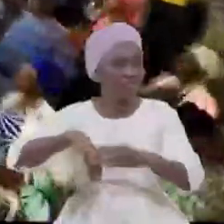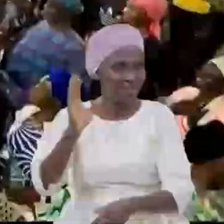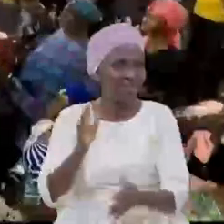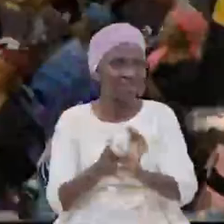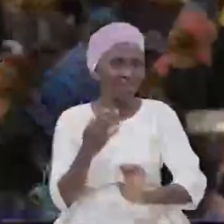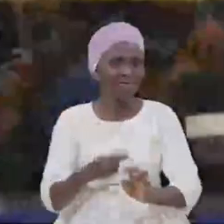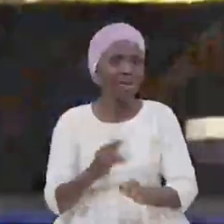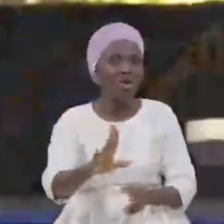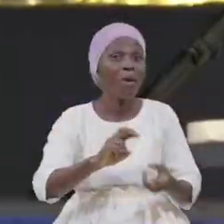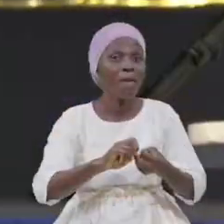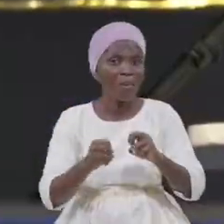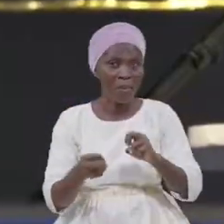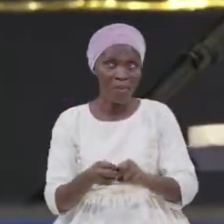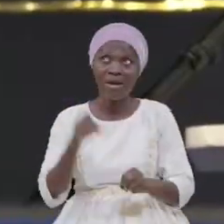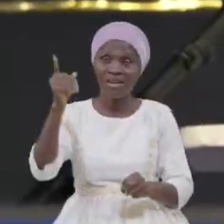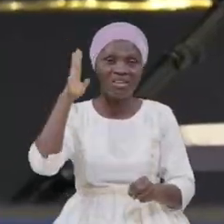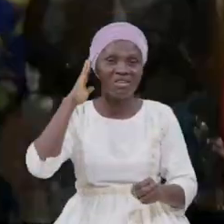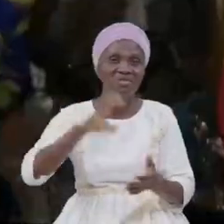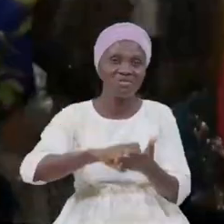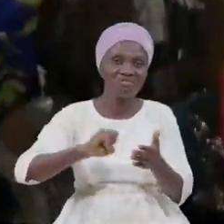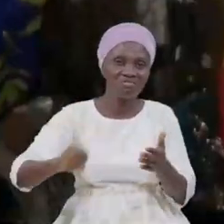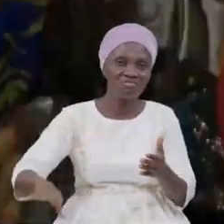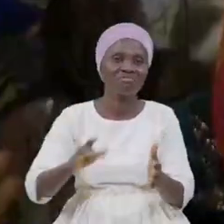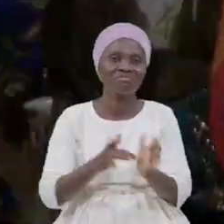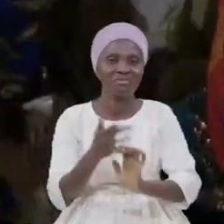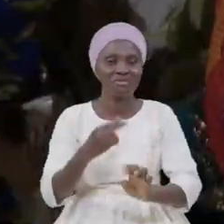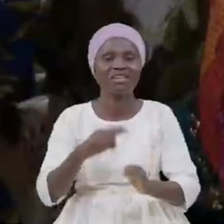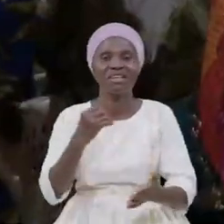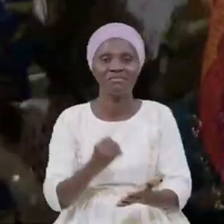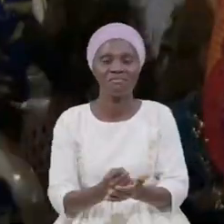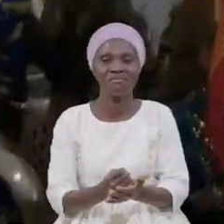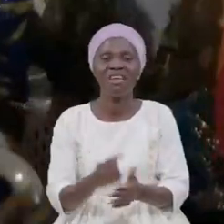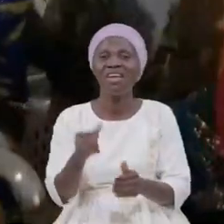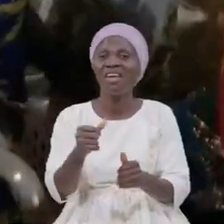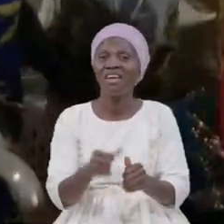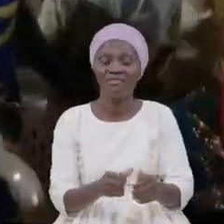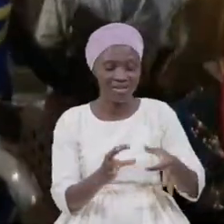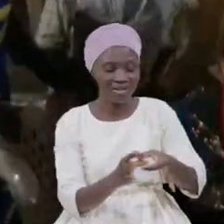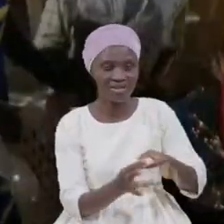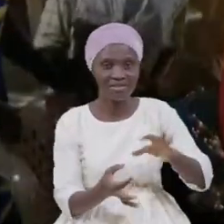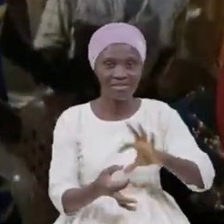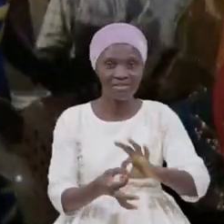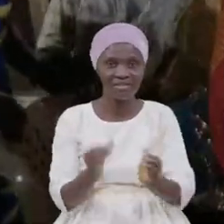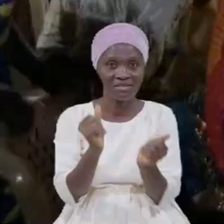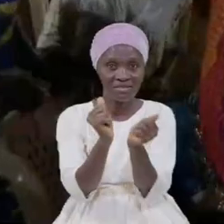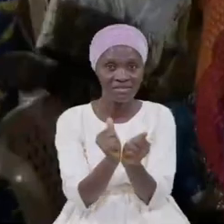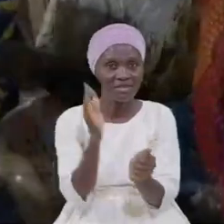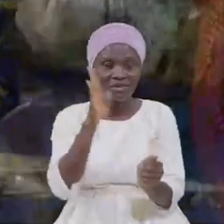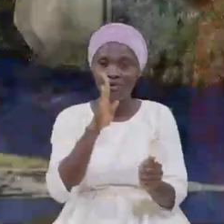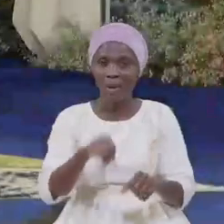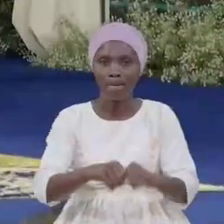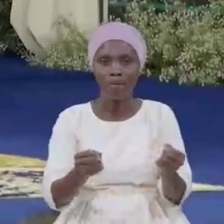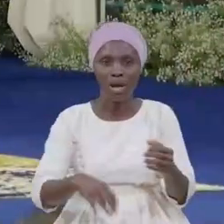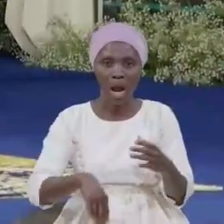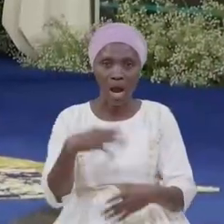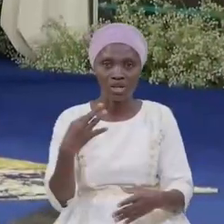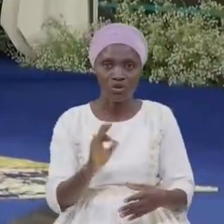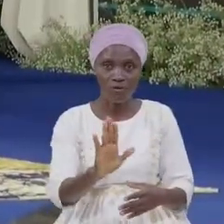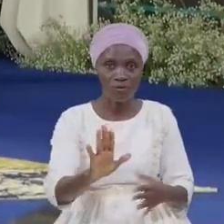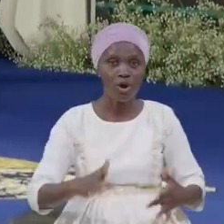tes problèmes, il va les ôter. Toutes chaînes seront brisées de ta